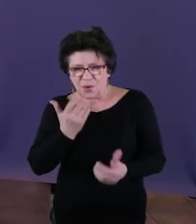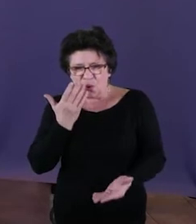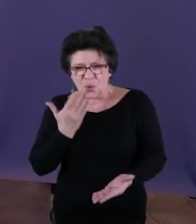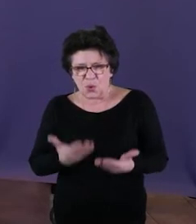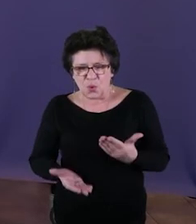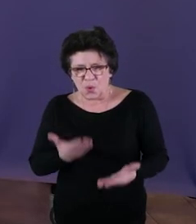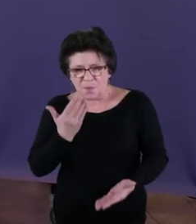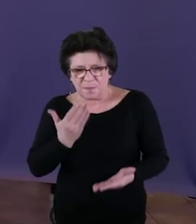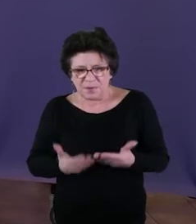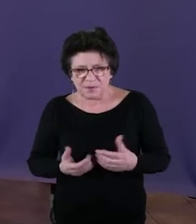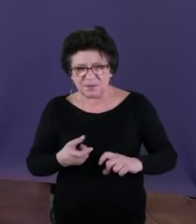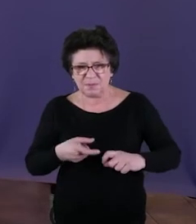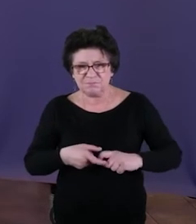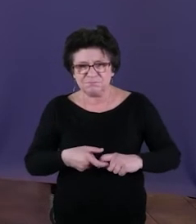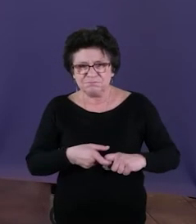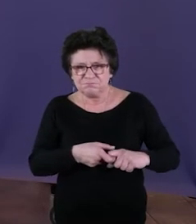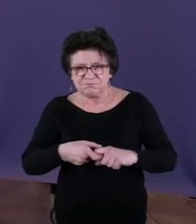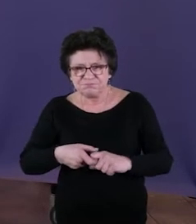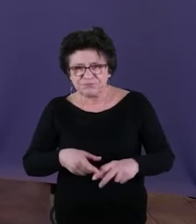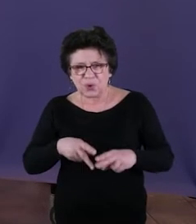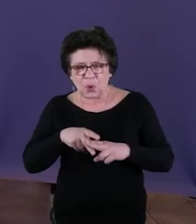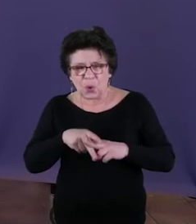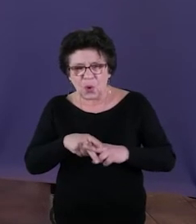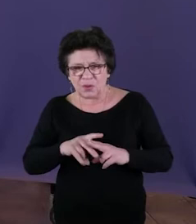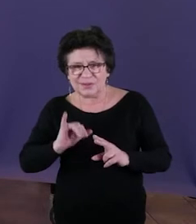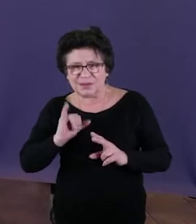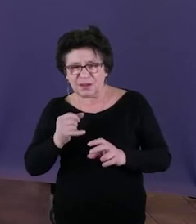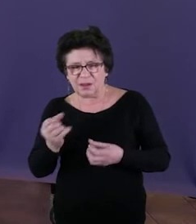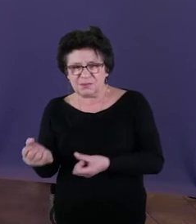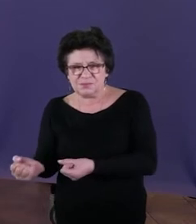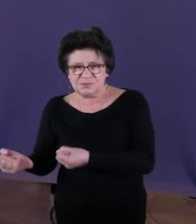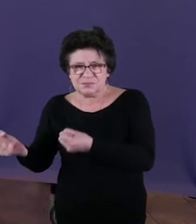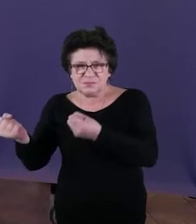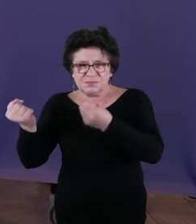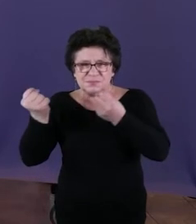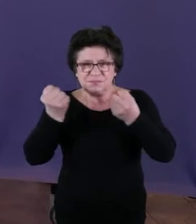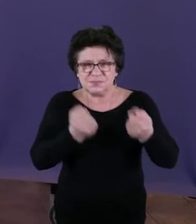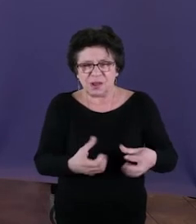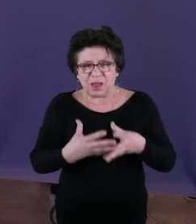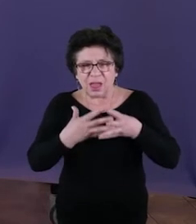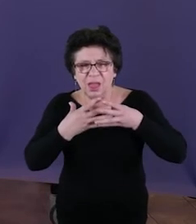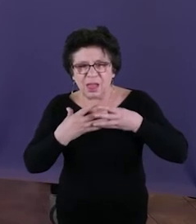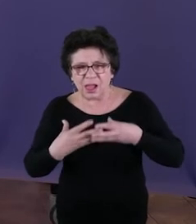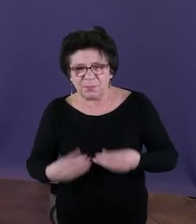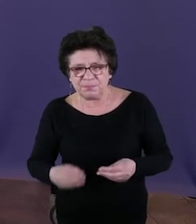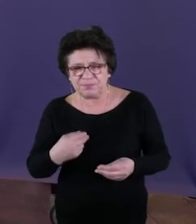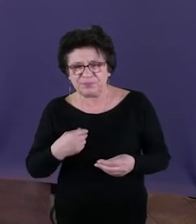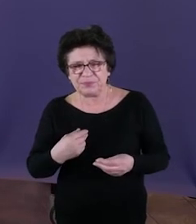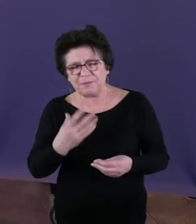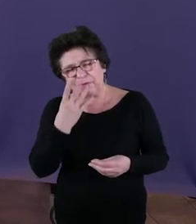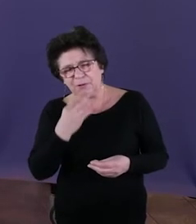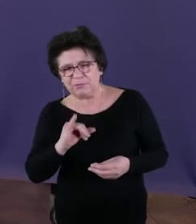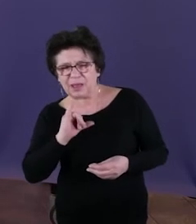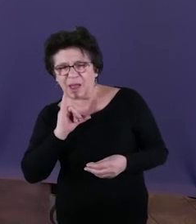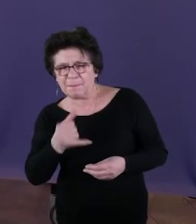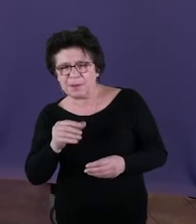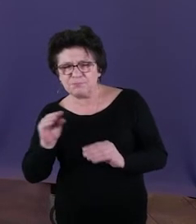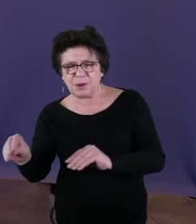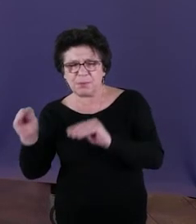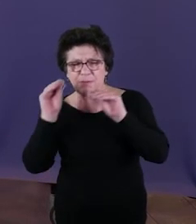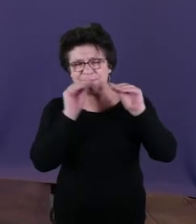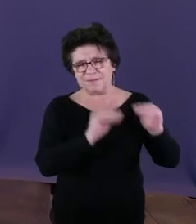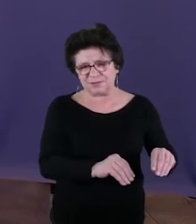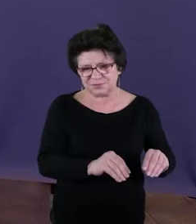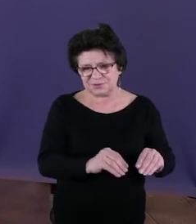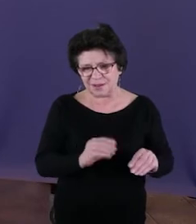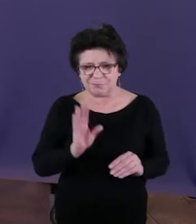ponakładali jeszcze na ten wóz różne takie graty żeby wyglądało na przeprowadzkę a nie na przewożenie przez całe miasto